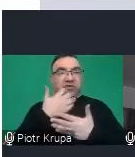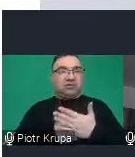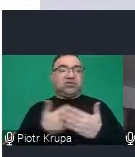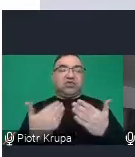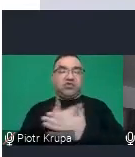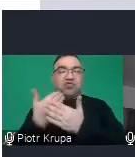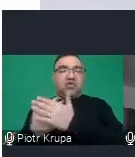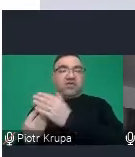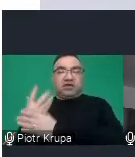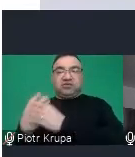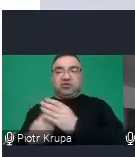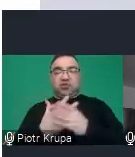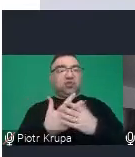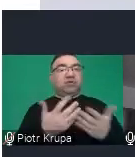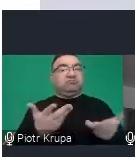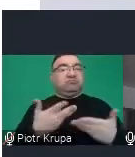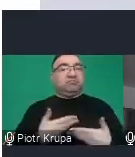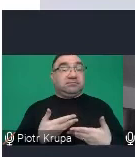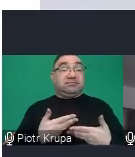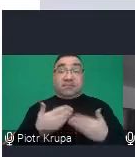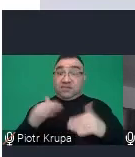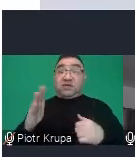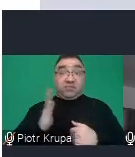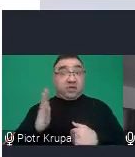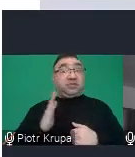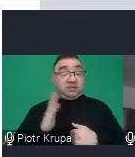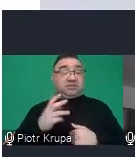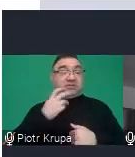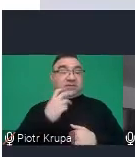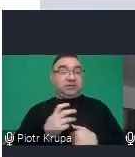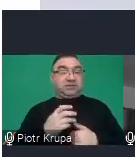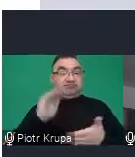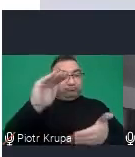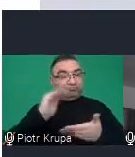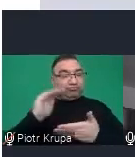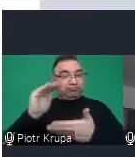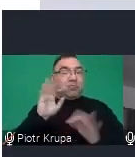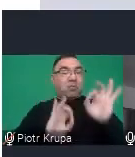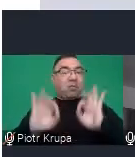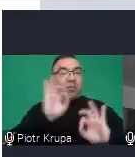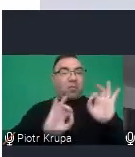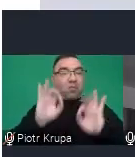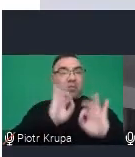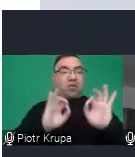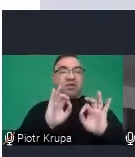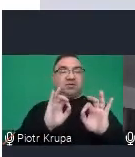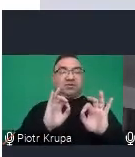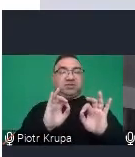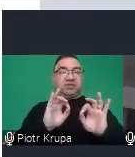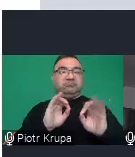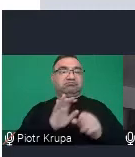odnawialne źródła energii? Zwiększenie bezpieczeństwa energetycznego dostaw, poprawę efektywności w zakresie